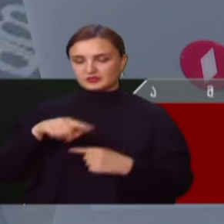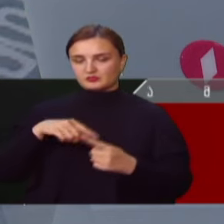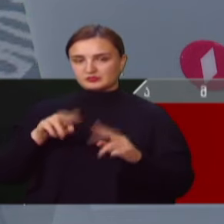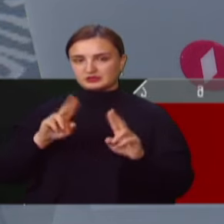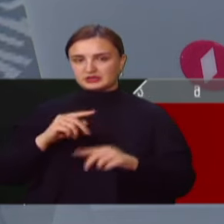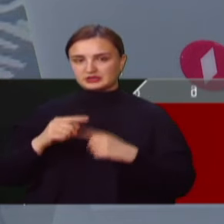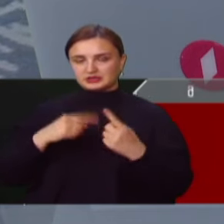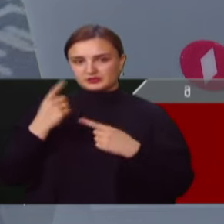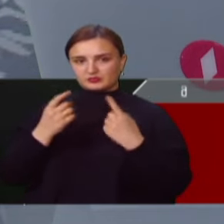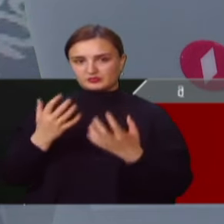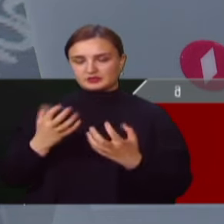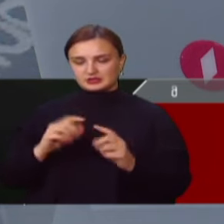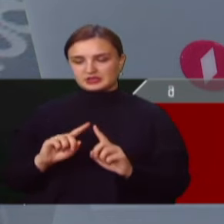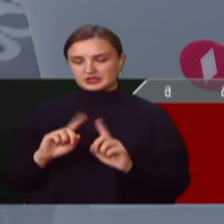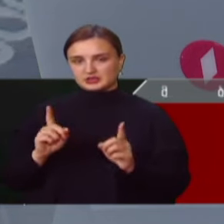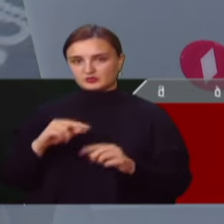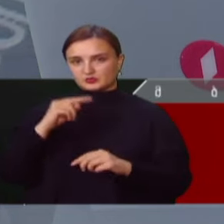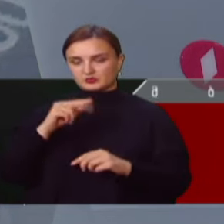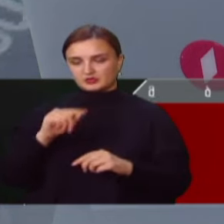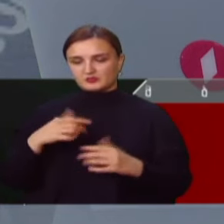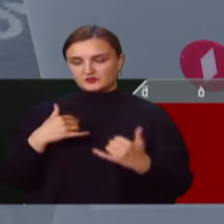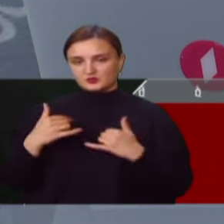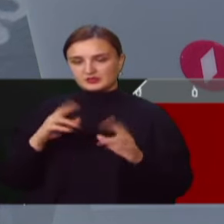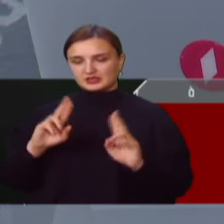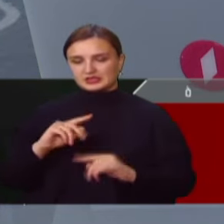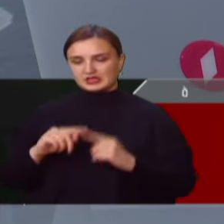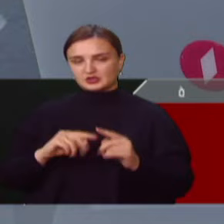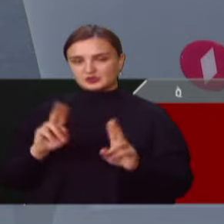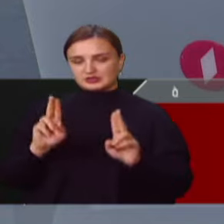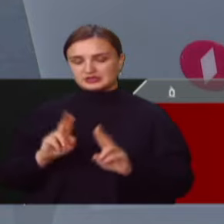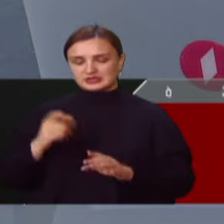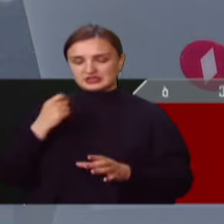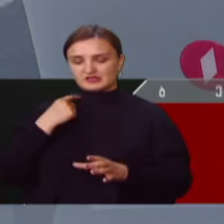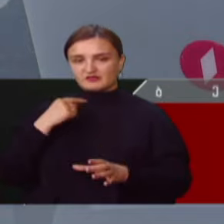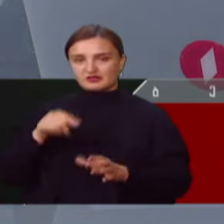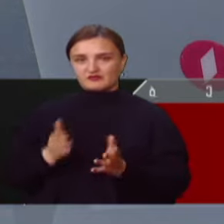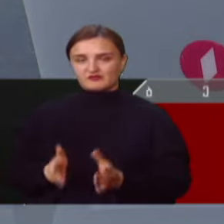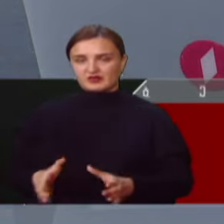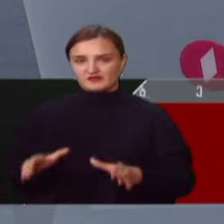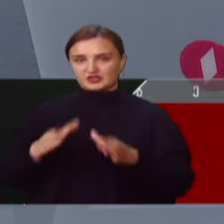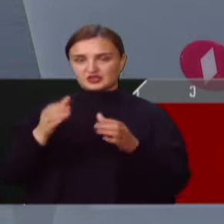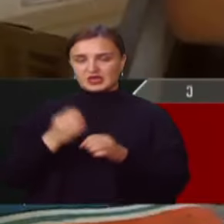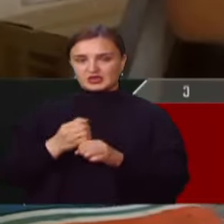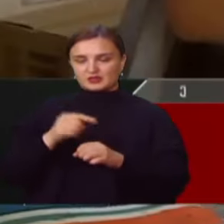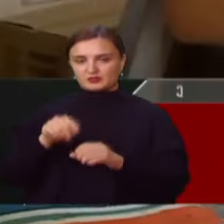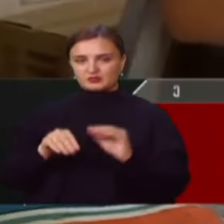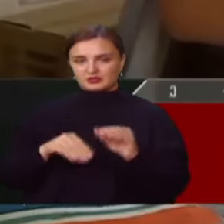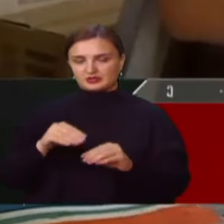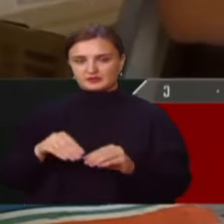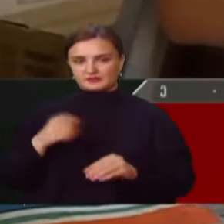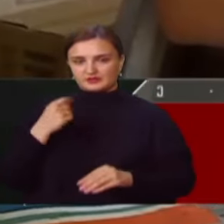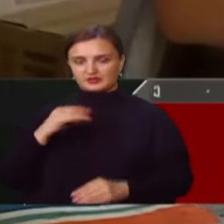მიიღო ინფორმაცია. განსაკუთრებული შტაბიჭრება კი სტუმრებზე ტრადიციული წესით ქვევრში დაყენებულმა ღვინომ მოახდინა.